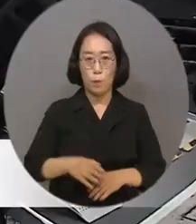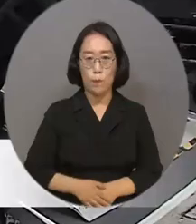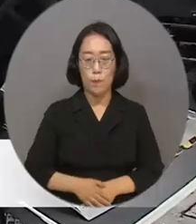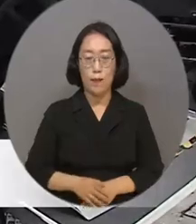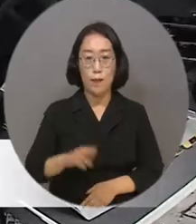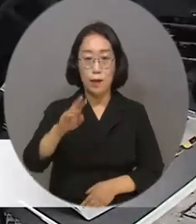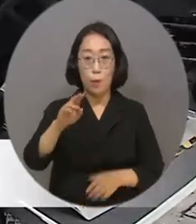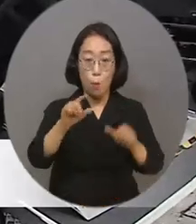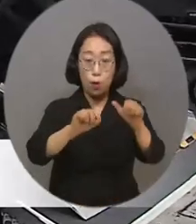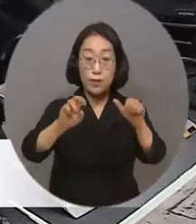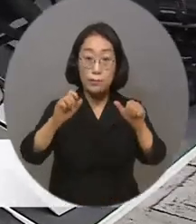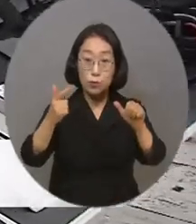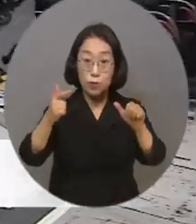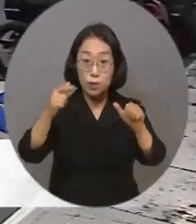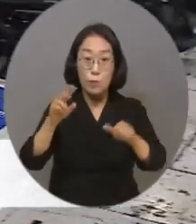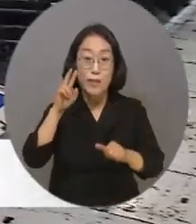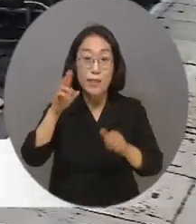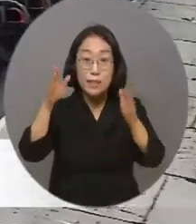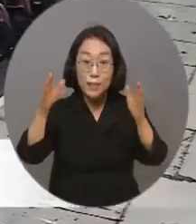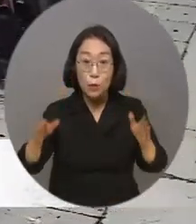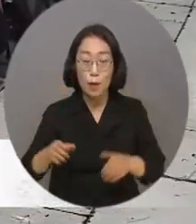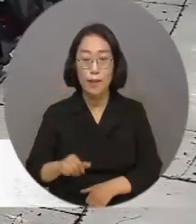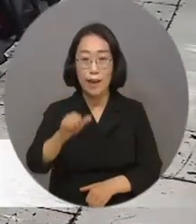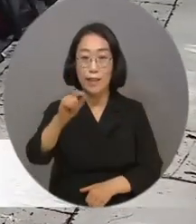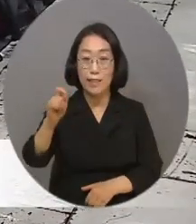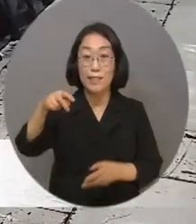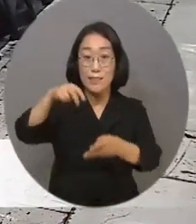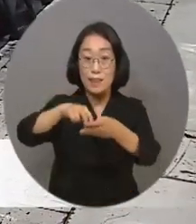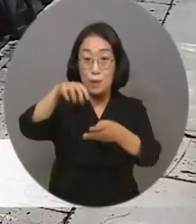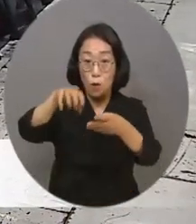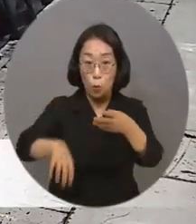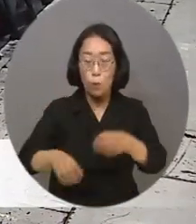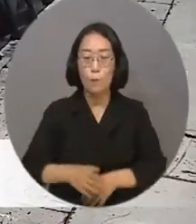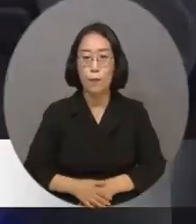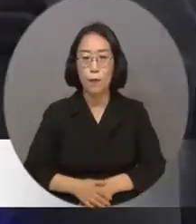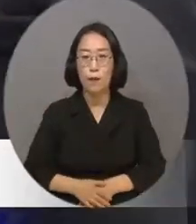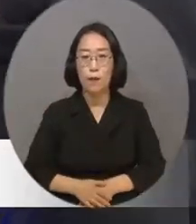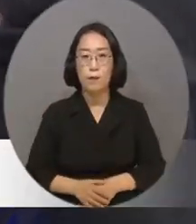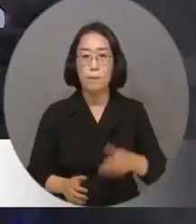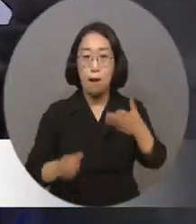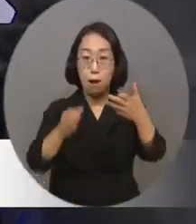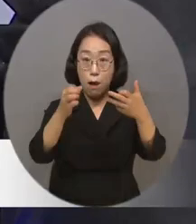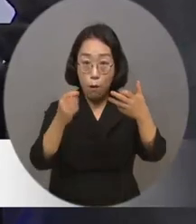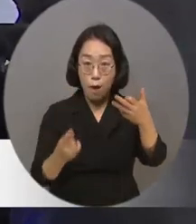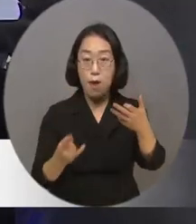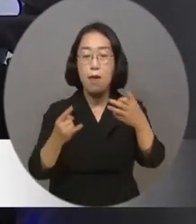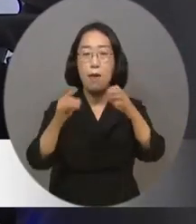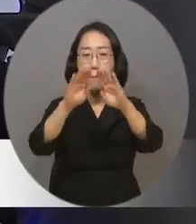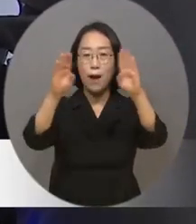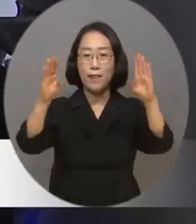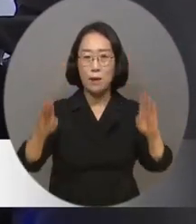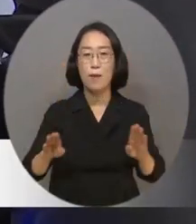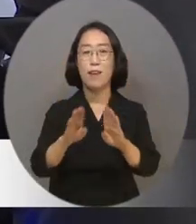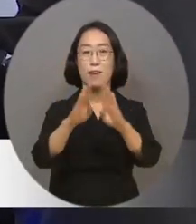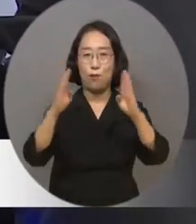이틀간 서울 양재동 AT센터에서 제18회 대한민국 보조공학기기 박람회가